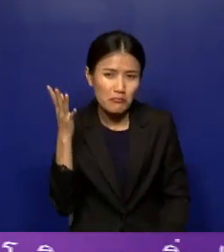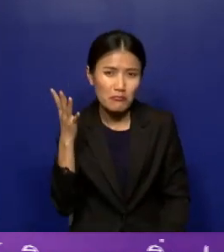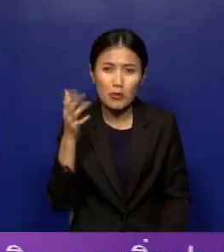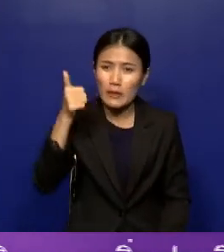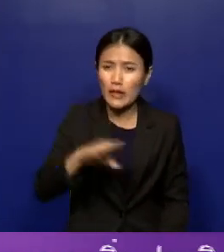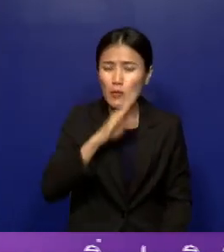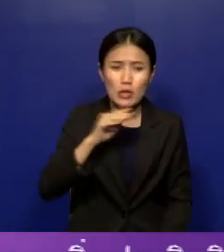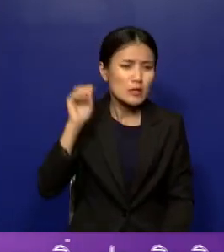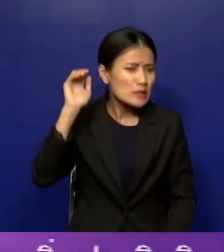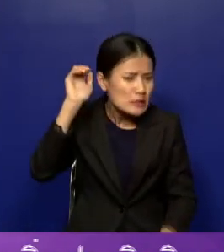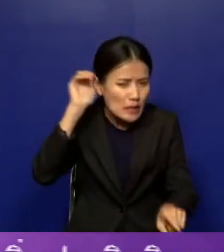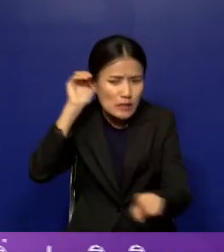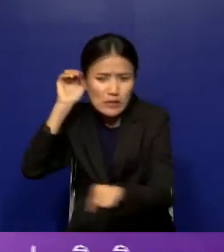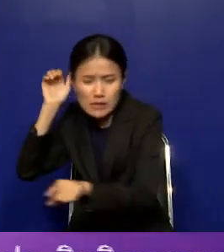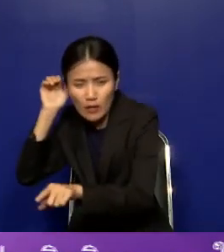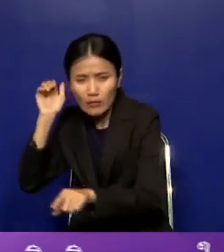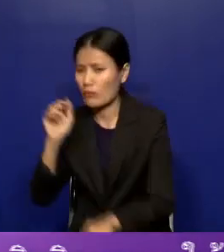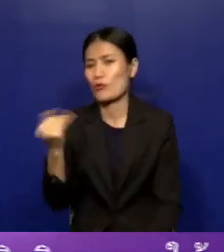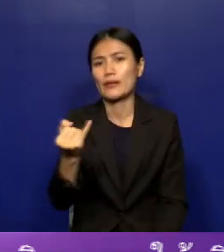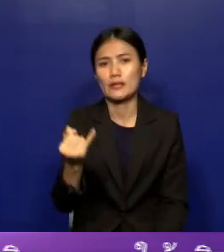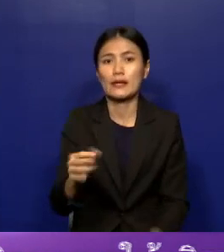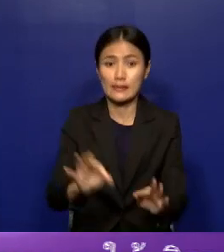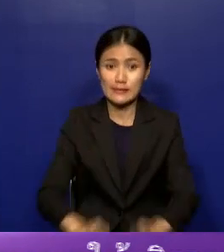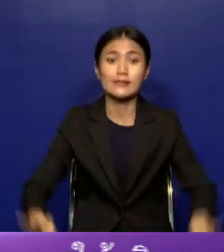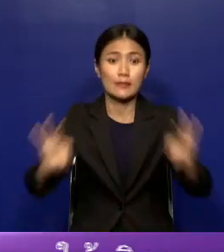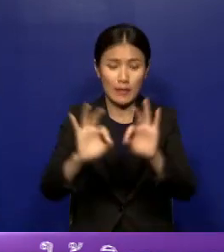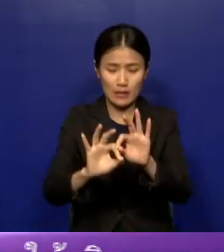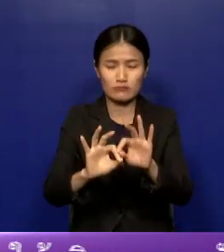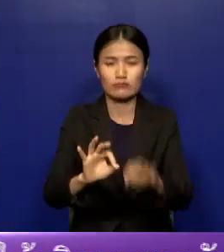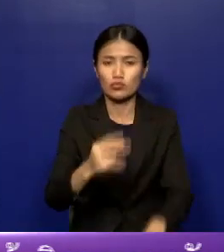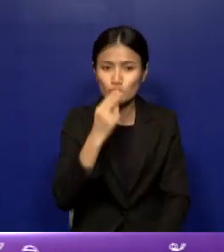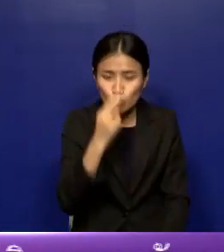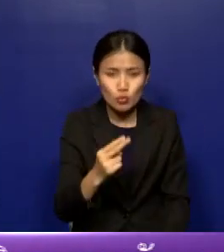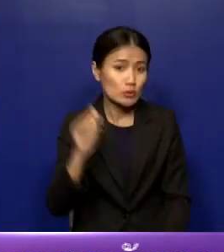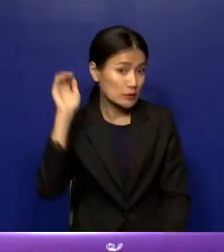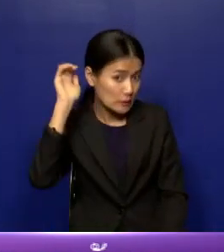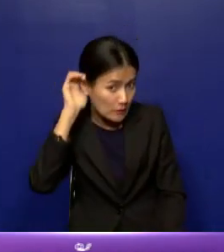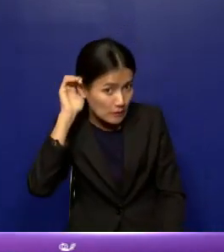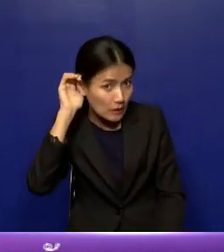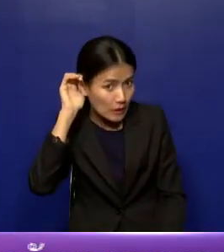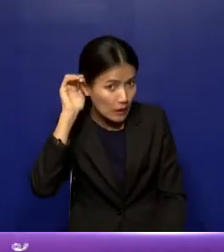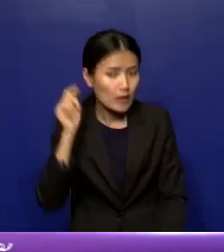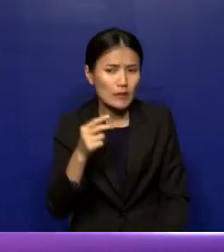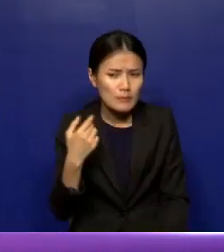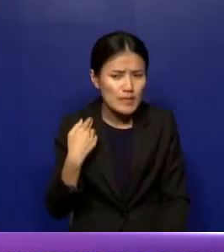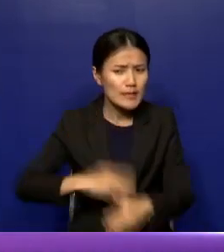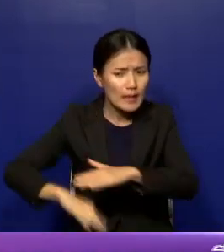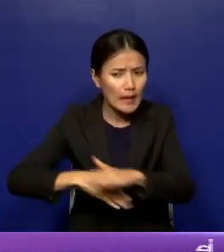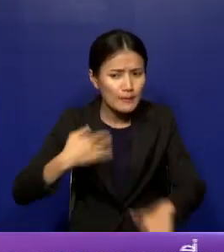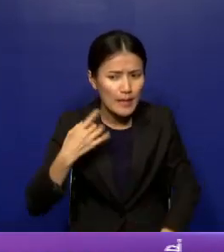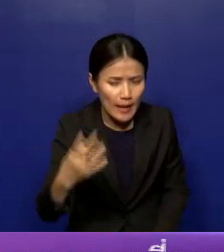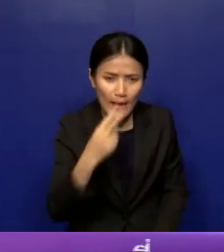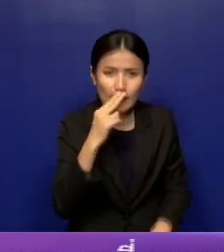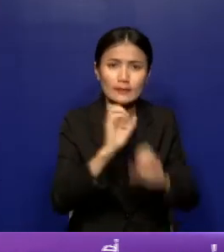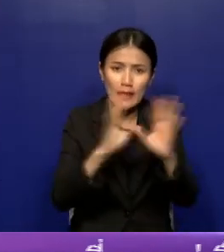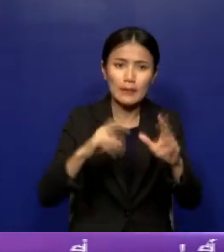ไม่ดีเพราะนั้นก็ลองฟังแล้วกันว่าฝ่ายใดจะมีข้อมูลที่ชัดเจนอะไรที่เป็นความก้าวหน้าอะไรที่เป็นปัญหาอะไรที่เป็นอุป